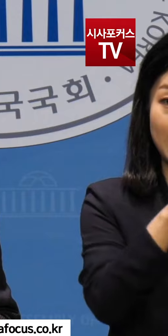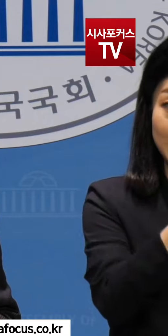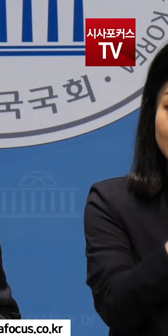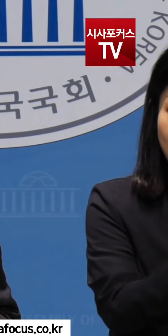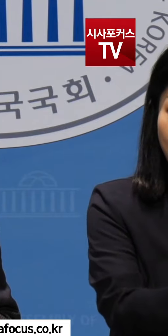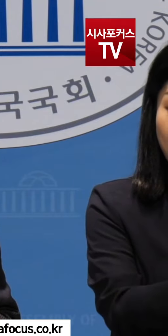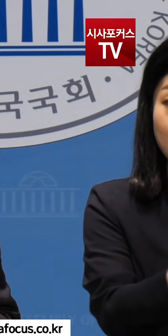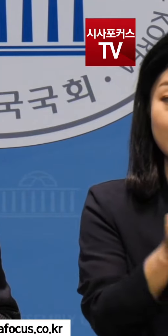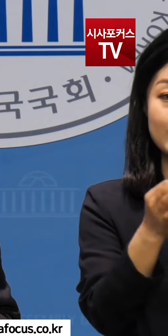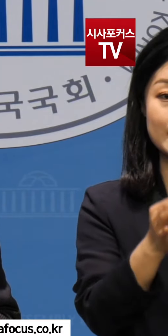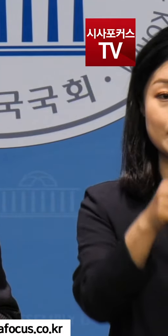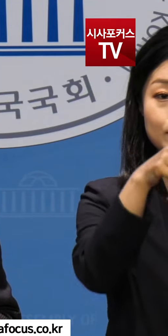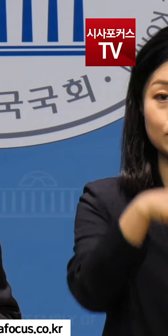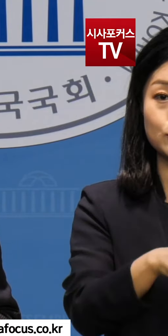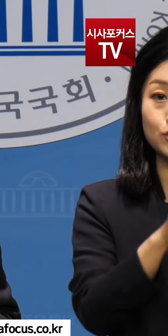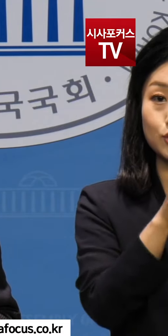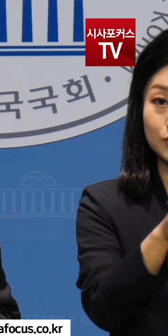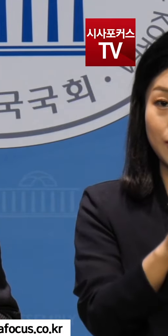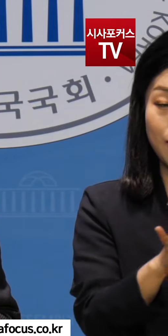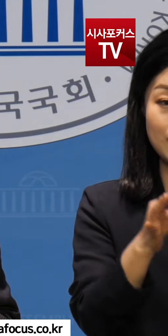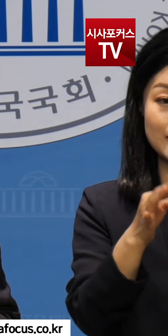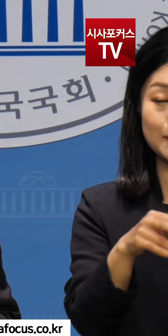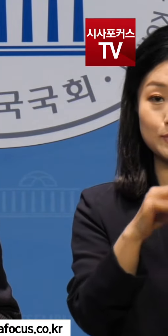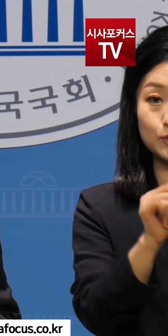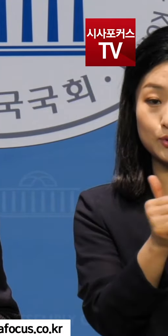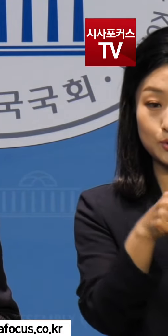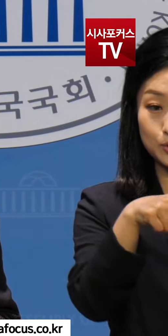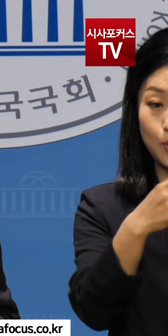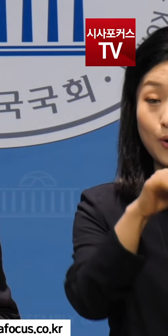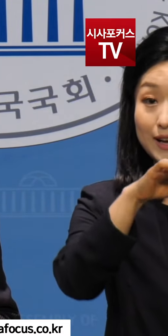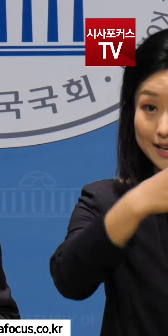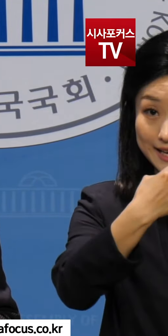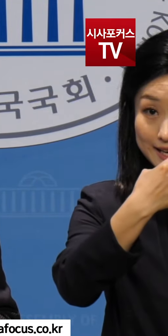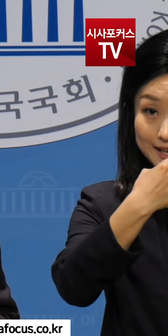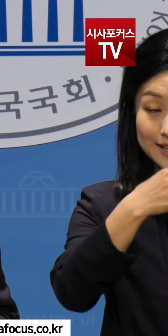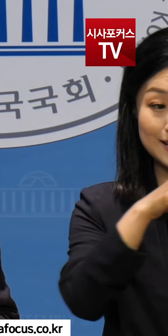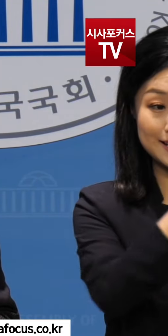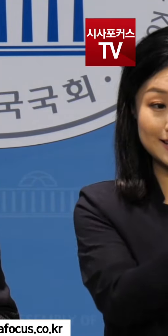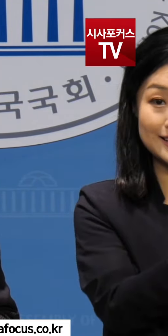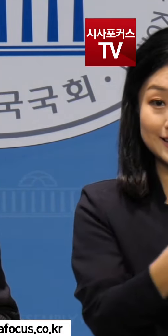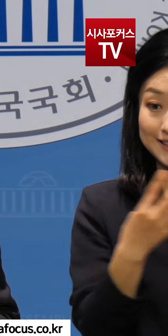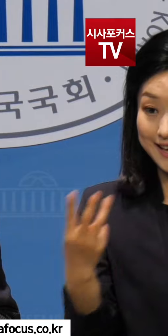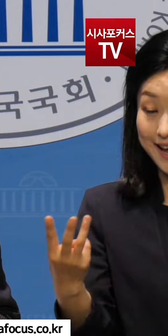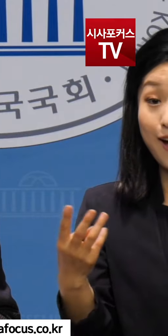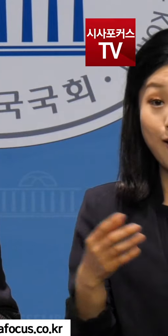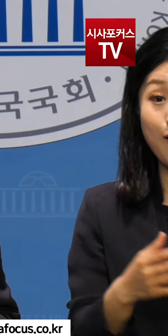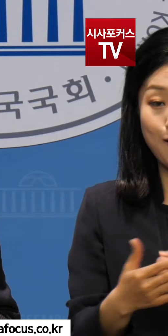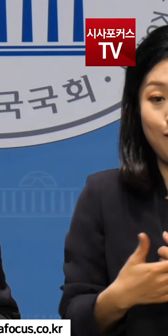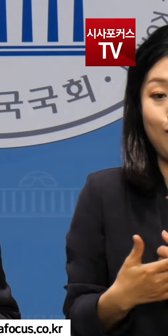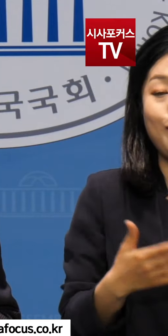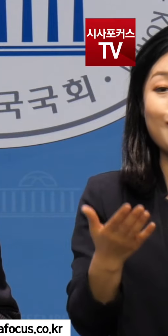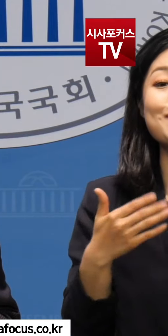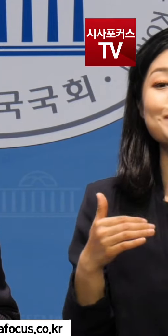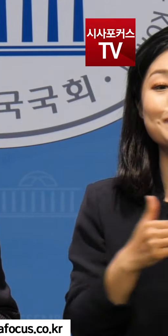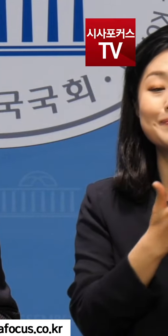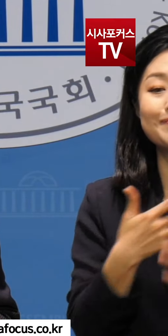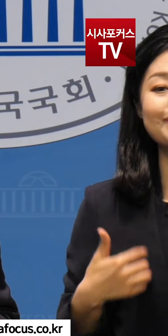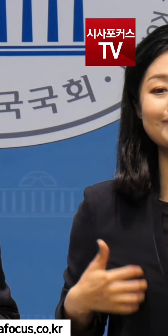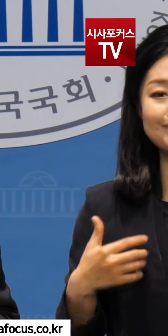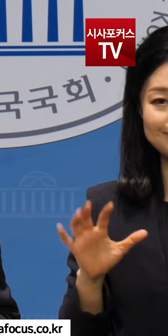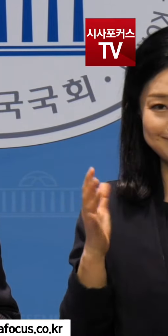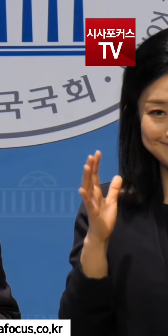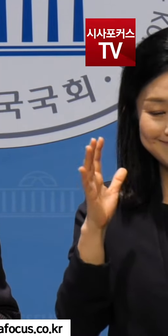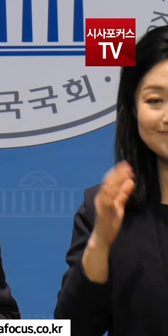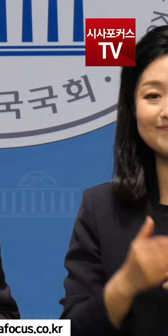부의장님, 김주영 의원님, 김소희 의원님이 광주의 팀광주 의원으로 선뜻 나서주셨습니다. 환영하고